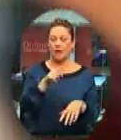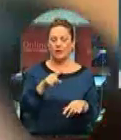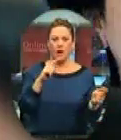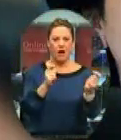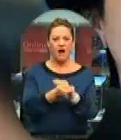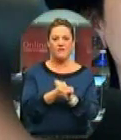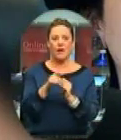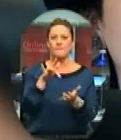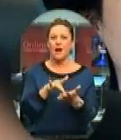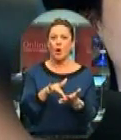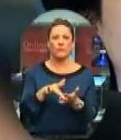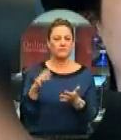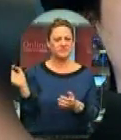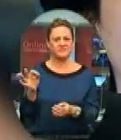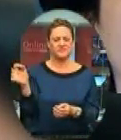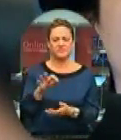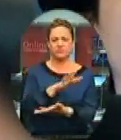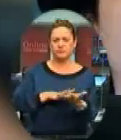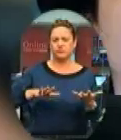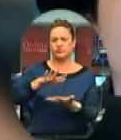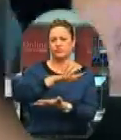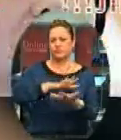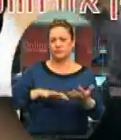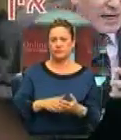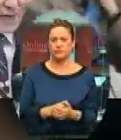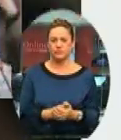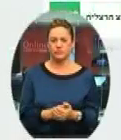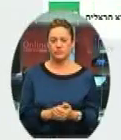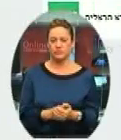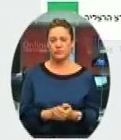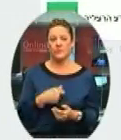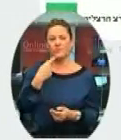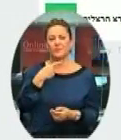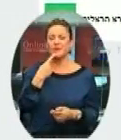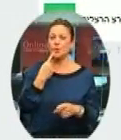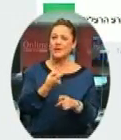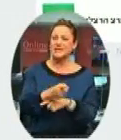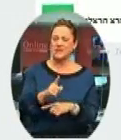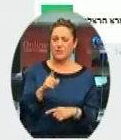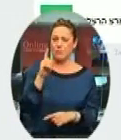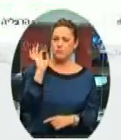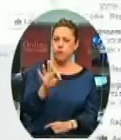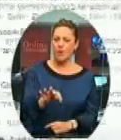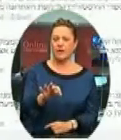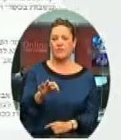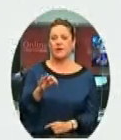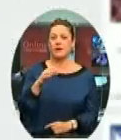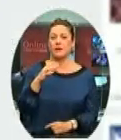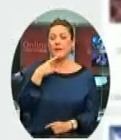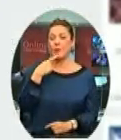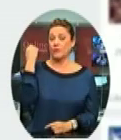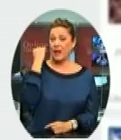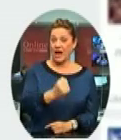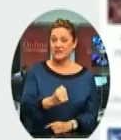ללא גבולות שמתרחשת כאן לאחרונה ביטויים גיזים ופגים קריות לרצח הן